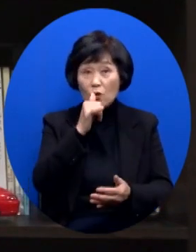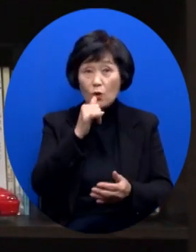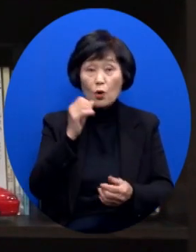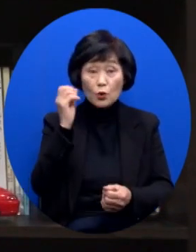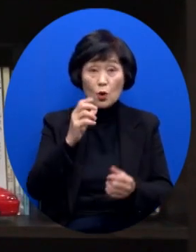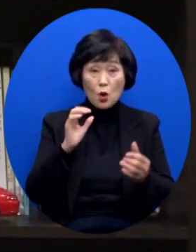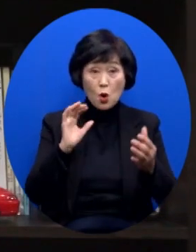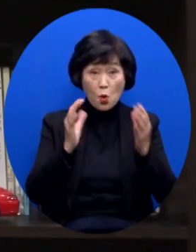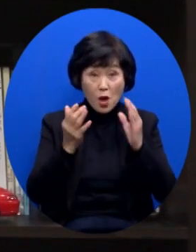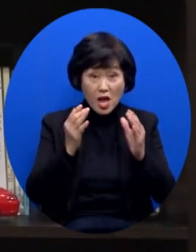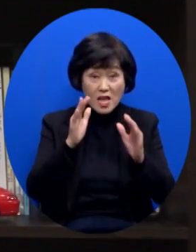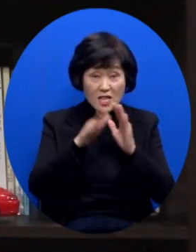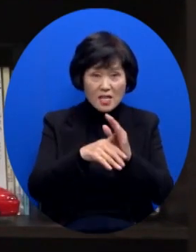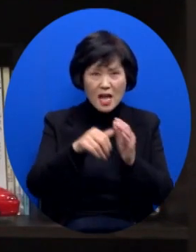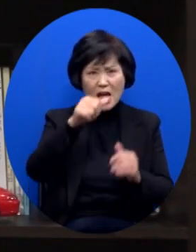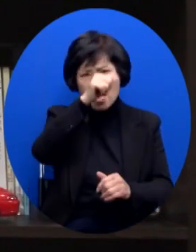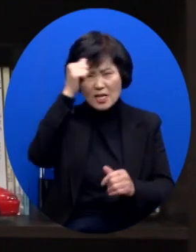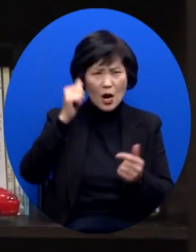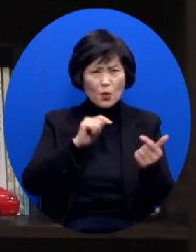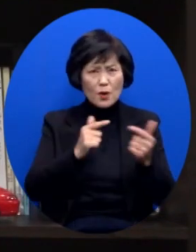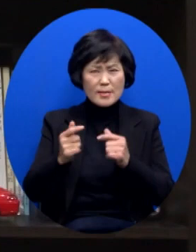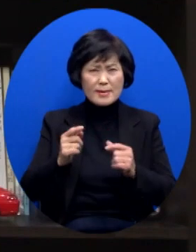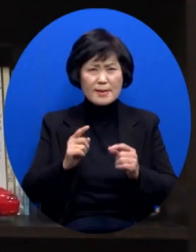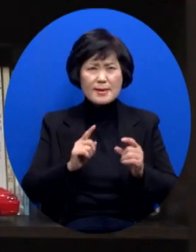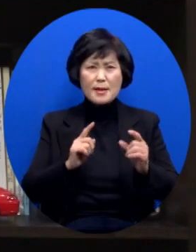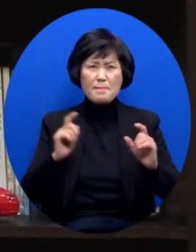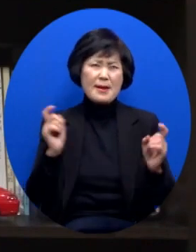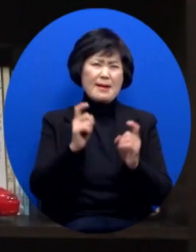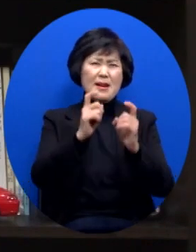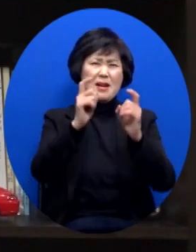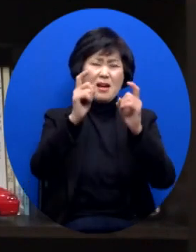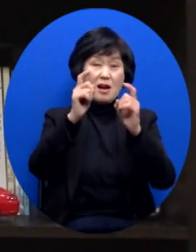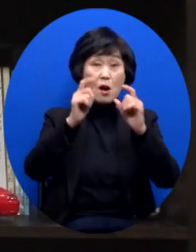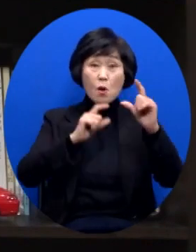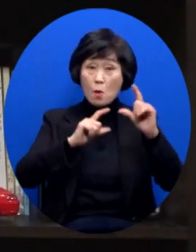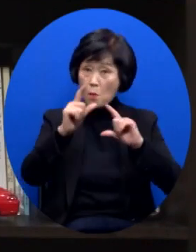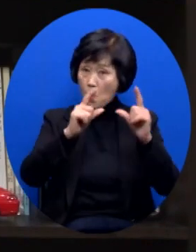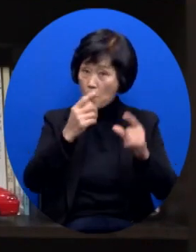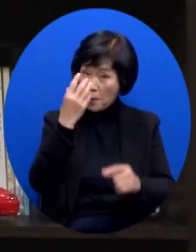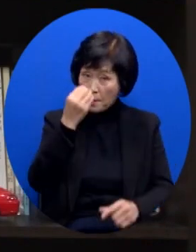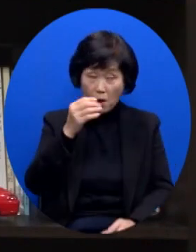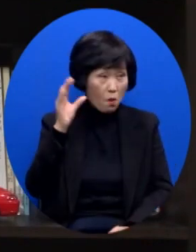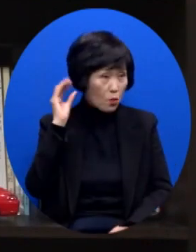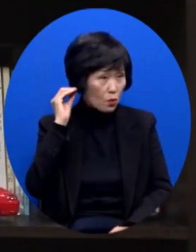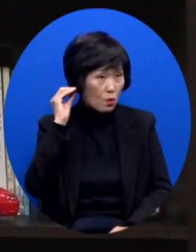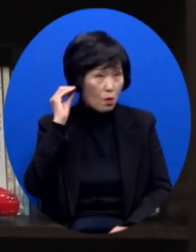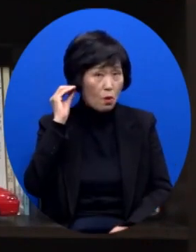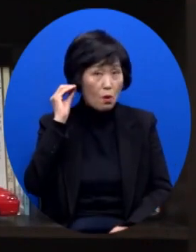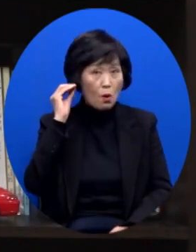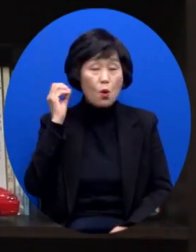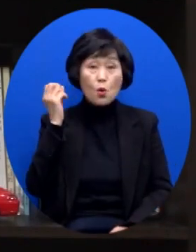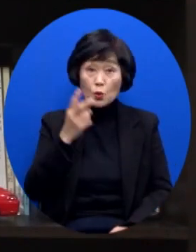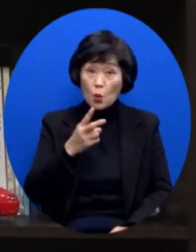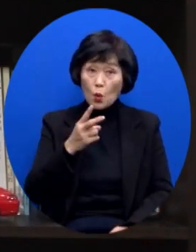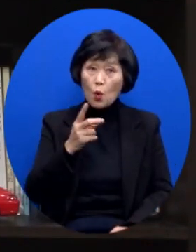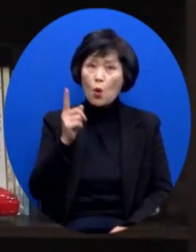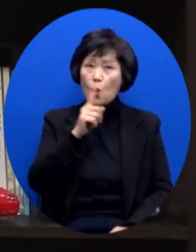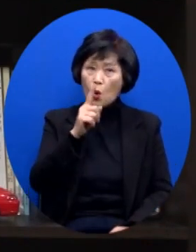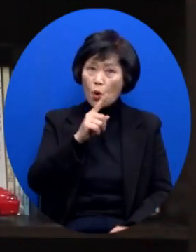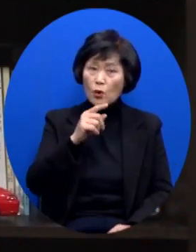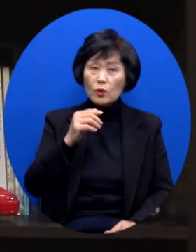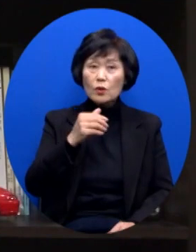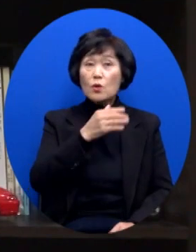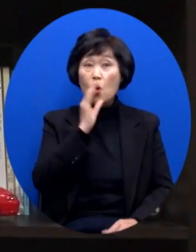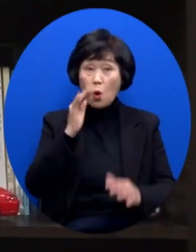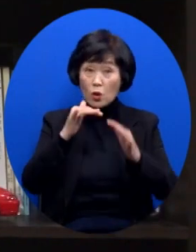회의실에서 장로님들이 큰 소리로 고함 지르고 싸우는 모습을 들었던 겁니다. 또 한 분은 어떤